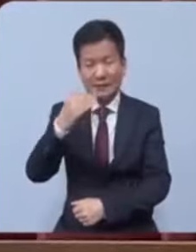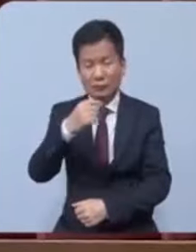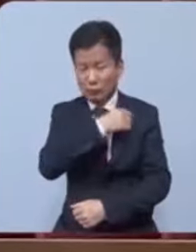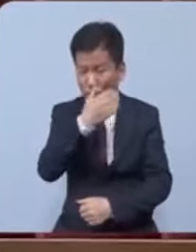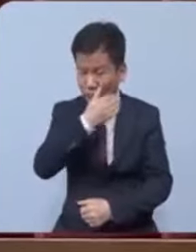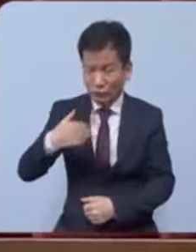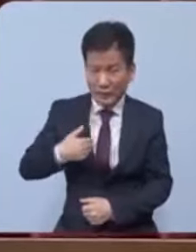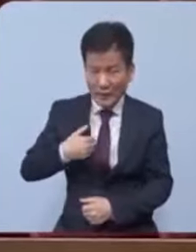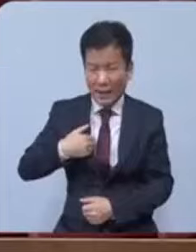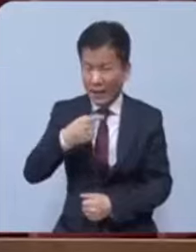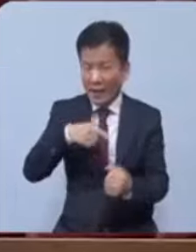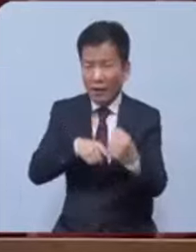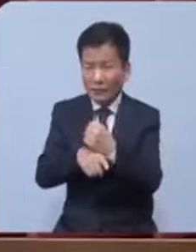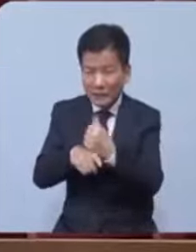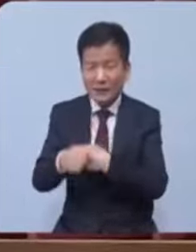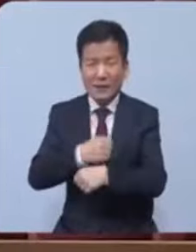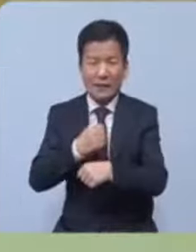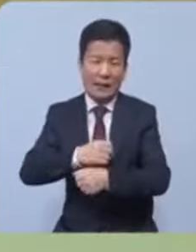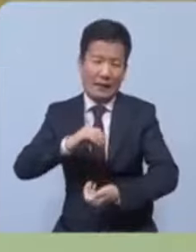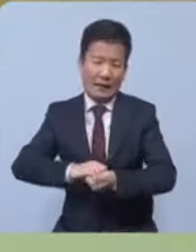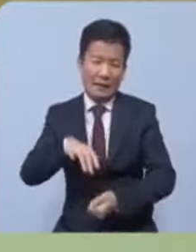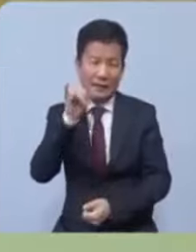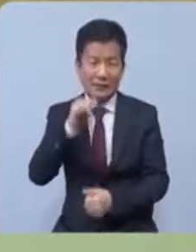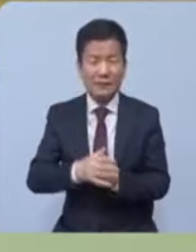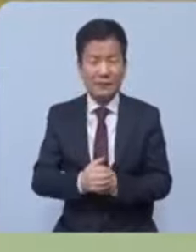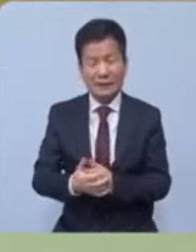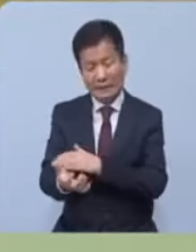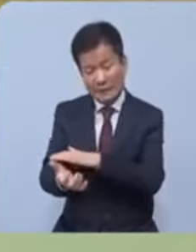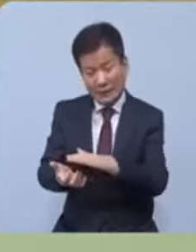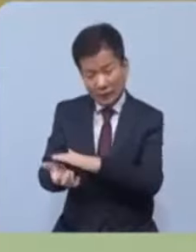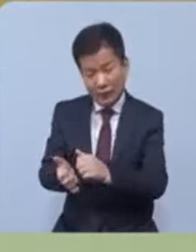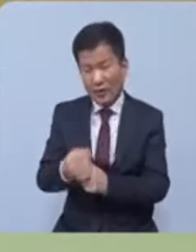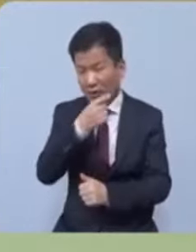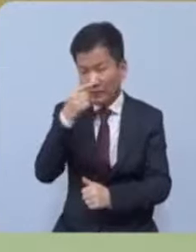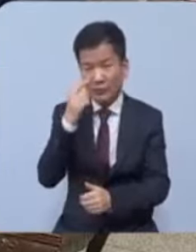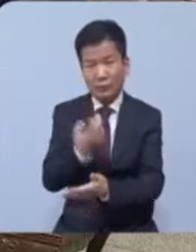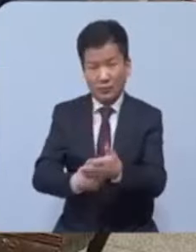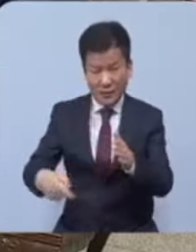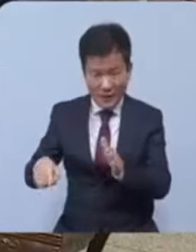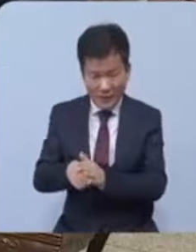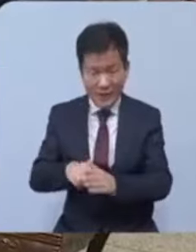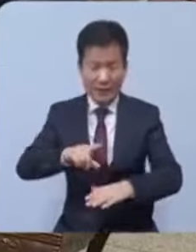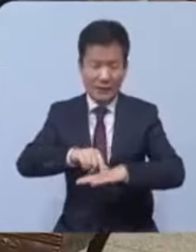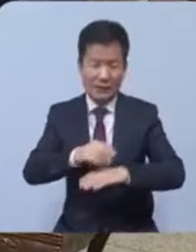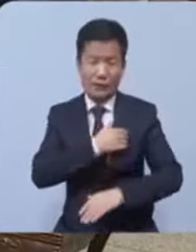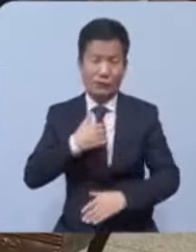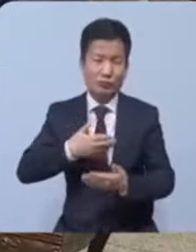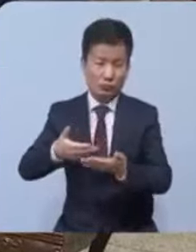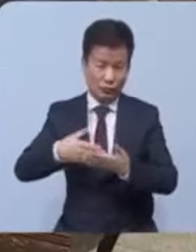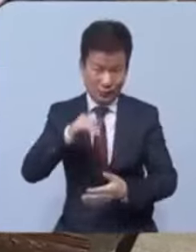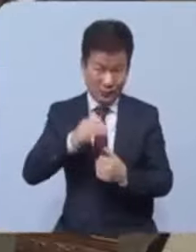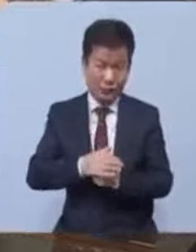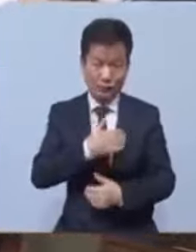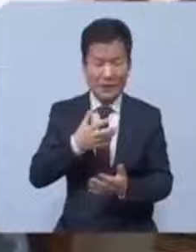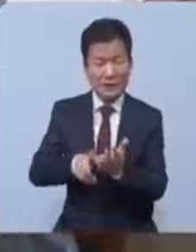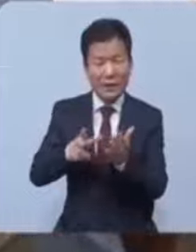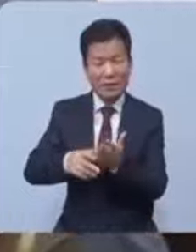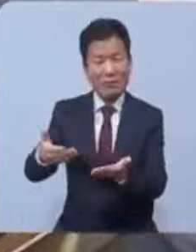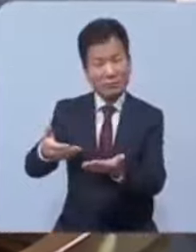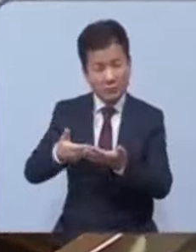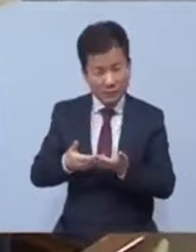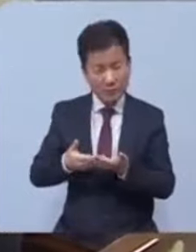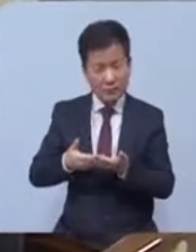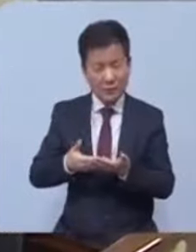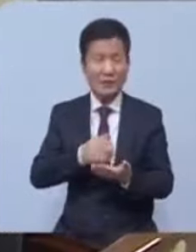검증하기에는 제도적 한계가 있다고 저는 그렇게 보고 있습니다. 사전에 우리가 그걸 좀 검증할 수 있는 시간적 여유가 있고 또 충분한 자료를 제공받을